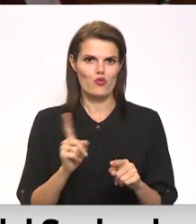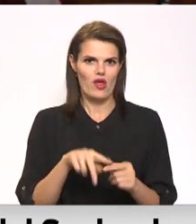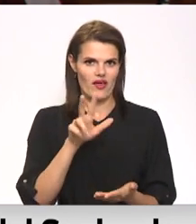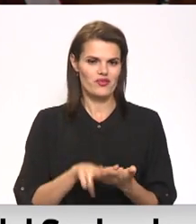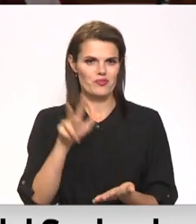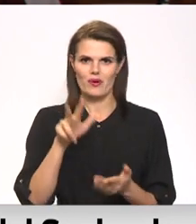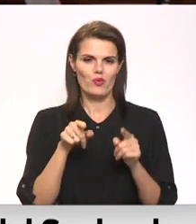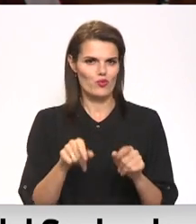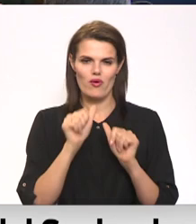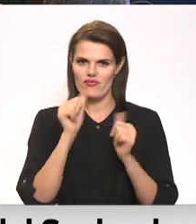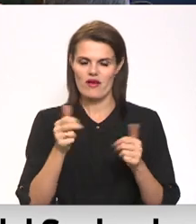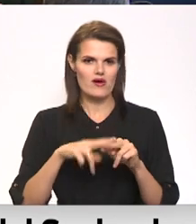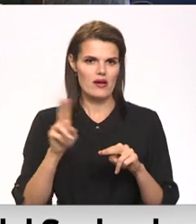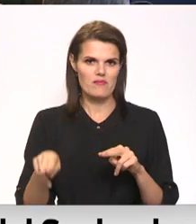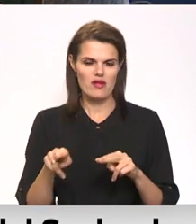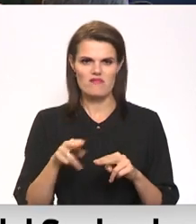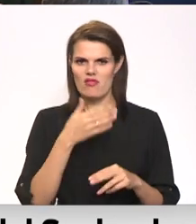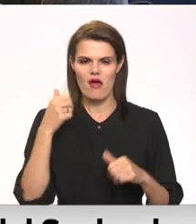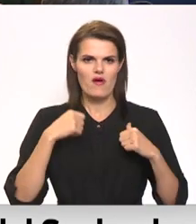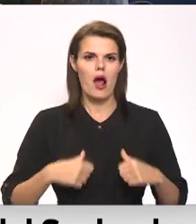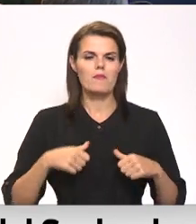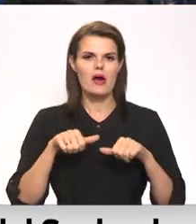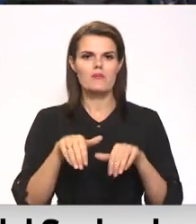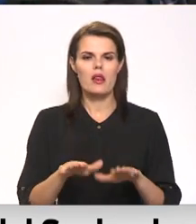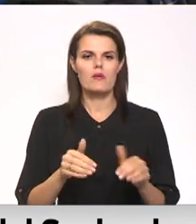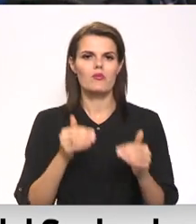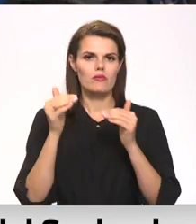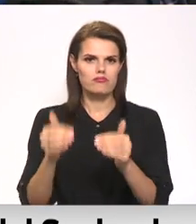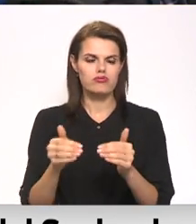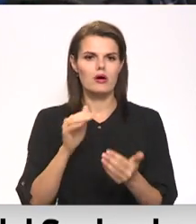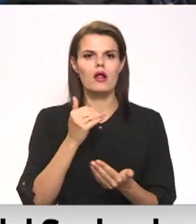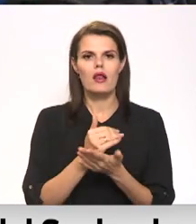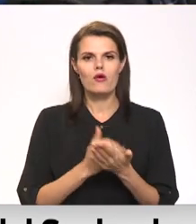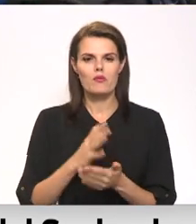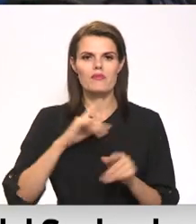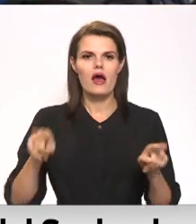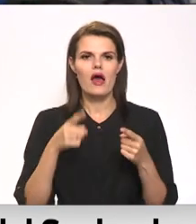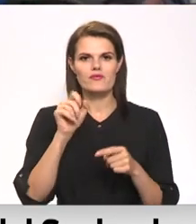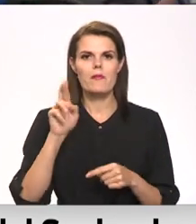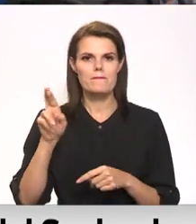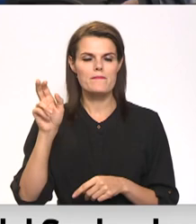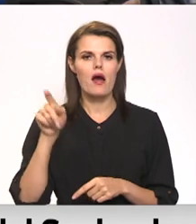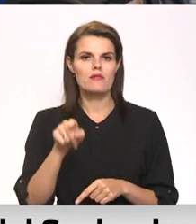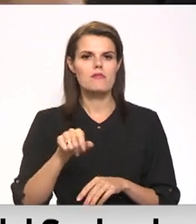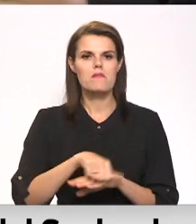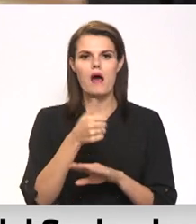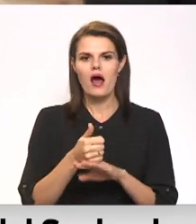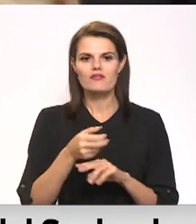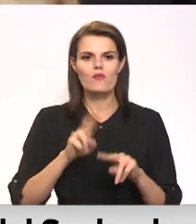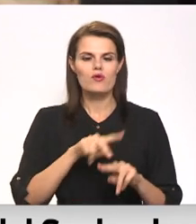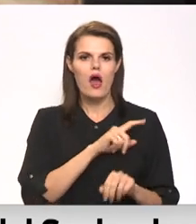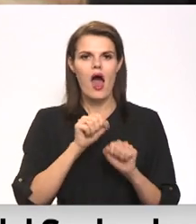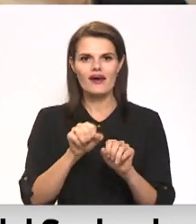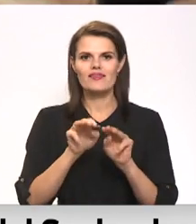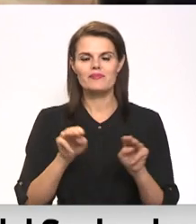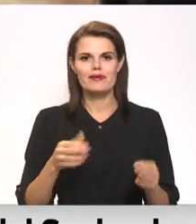tas to nevarēja pieļaut. Nemierā ar lēmumu atlikt likuma pieņemšanu bija attīstībai parkurs pārstāvis un aizsardzības ministrs nāca klajā